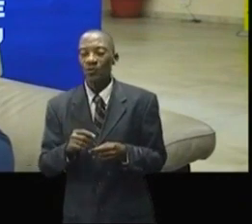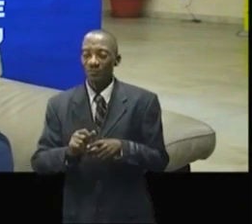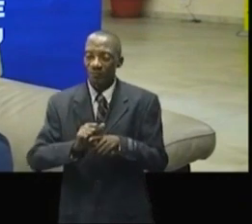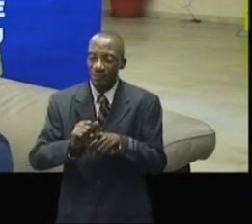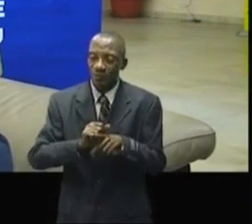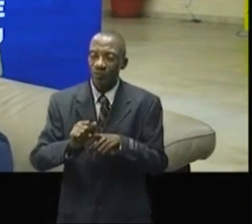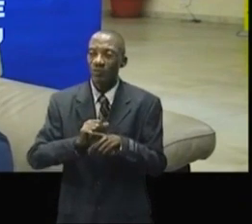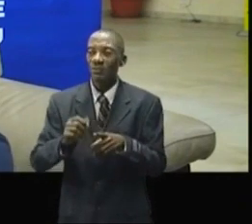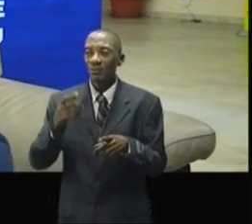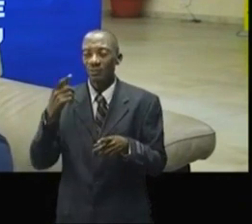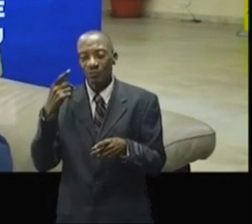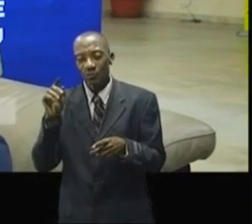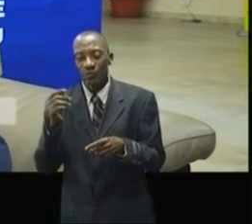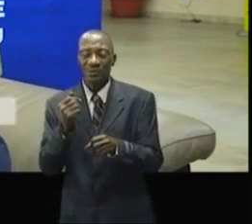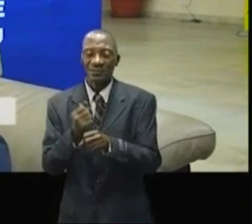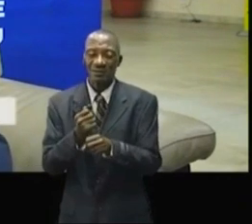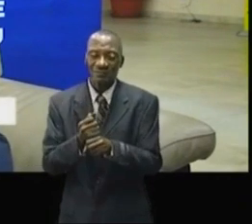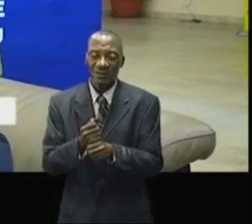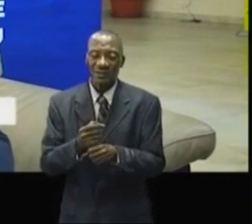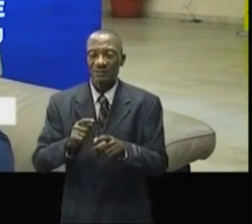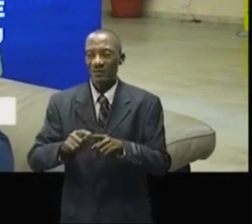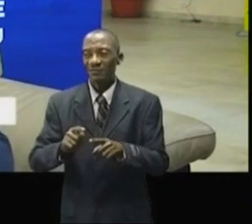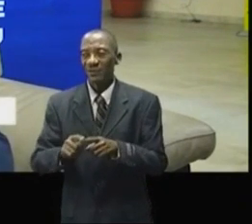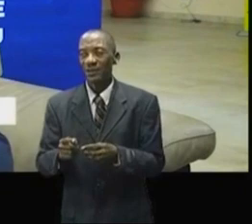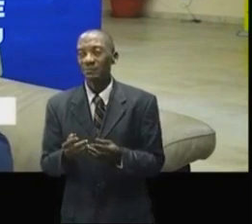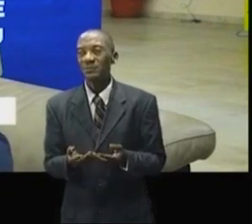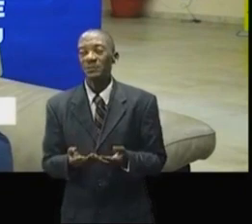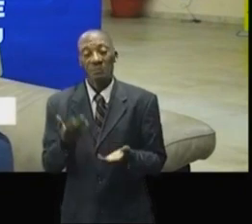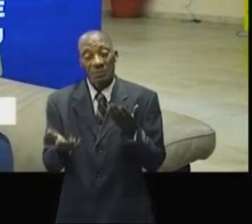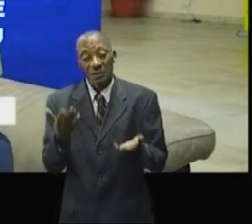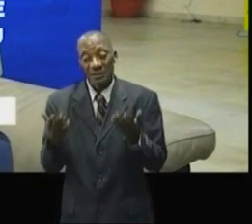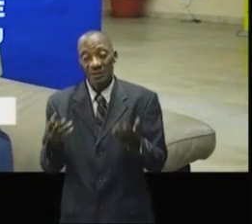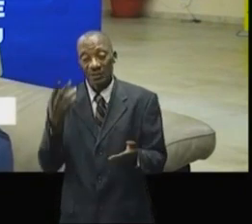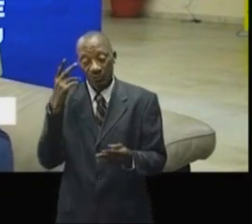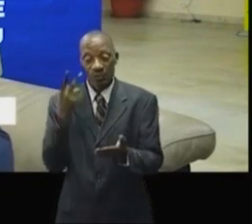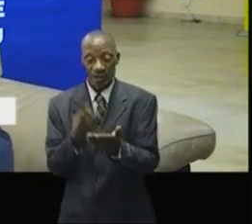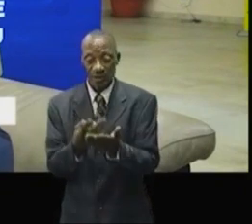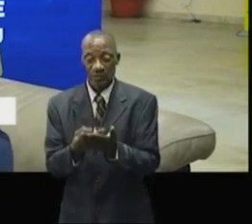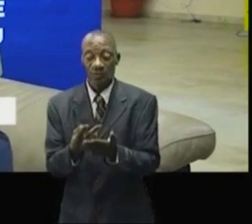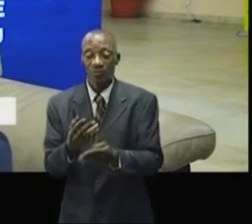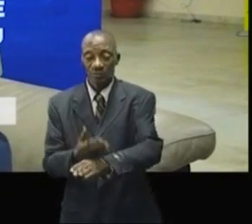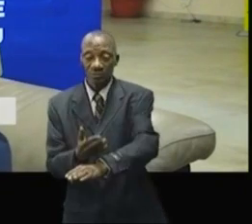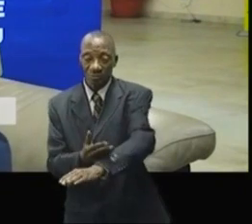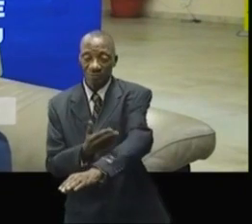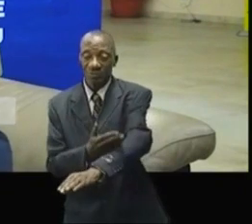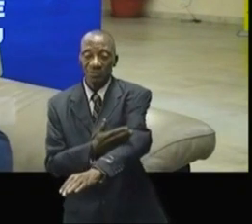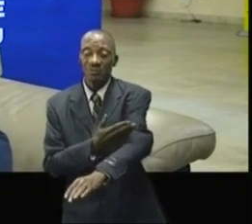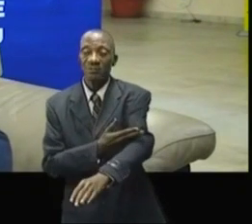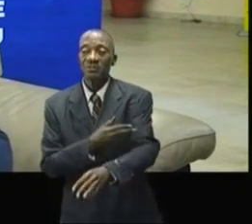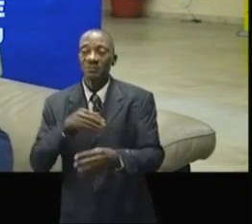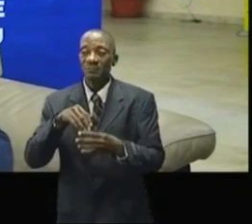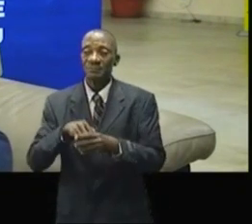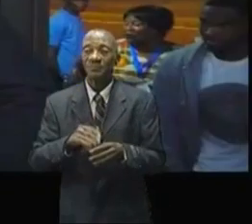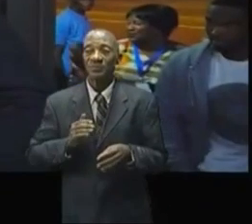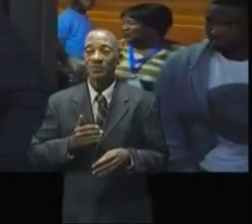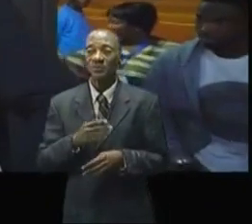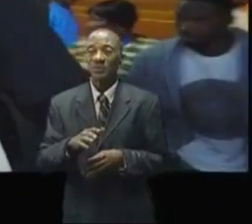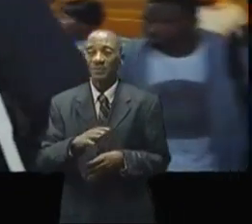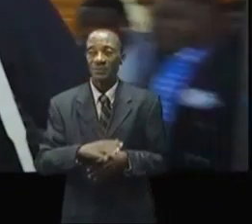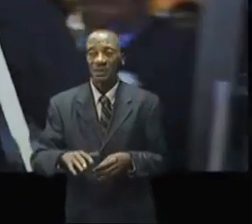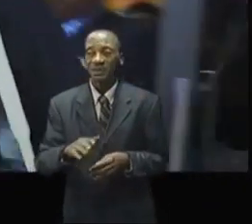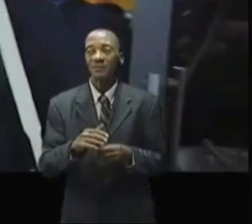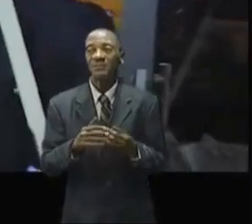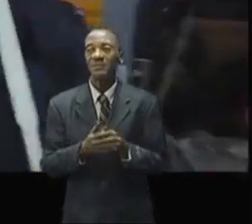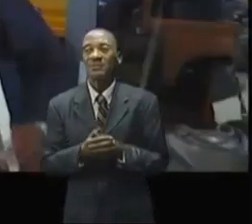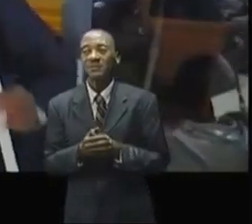quoi il ressemblait. C'est vrai que je suis né en France, mais j'oublie pas que je suis congolais. Donc je pense que c'était le bon moment pour moi de revenir. Espérons que